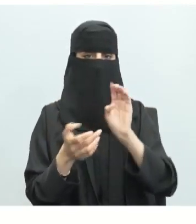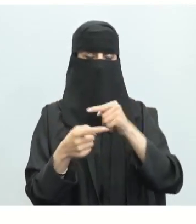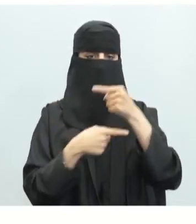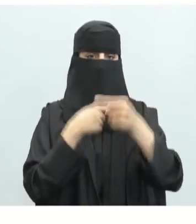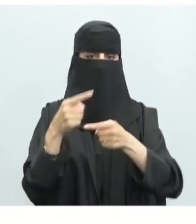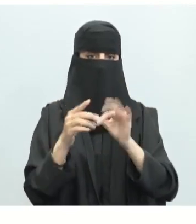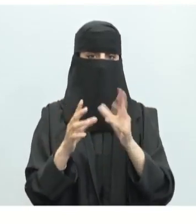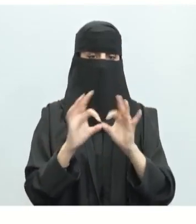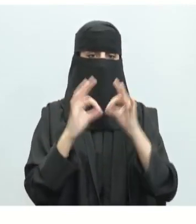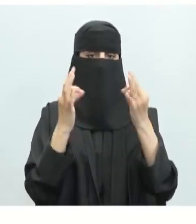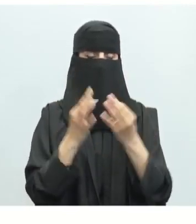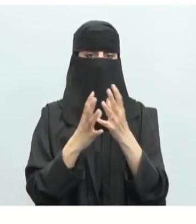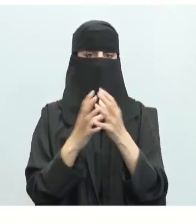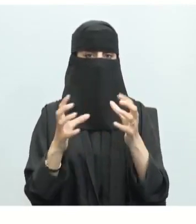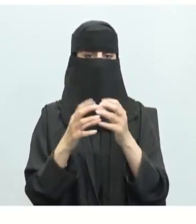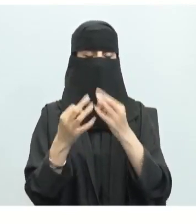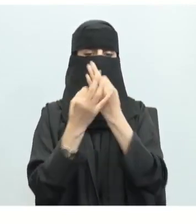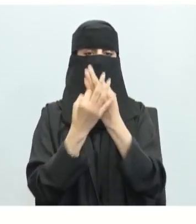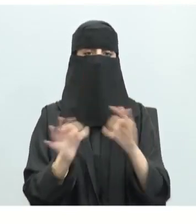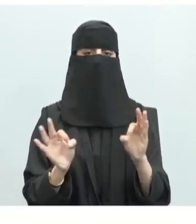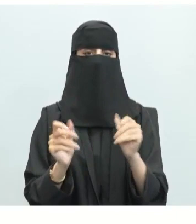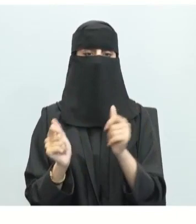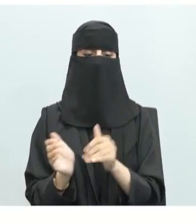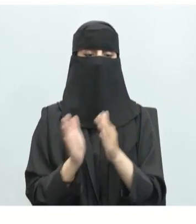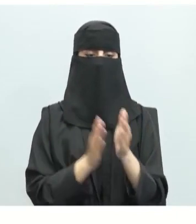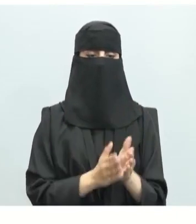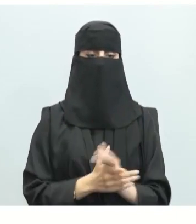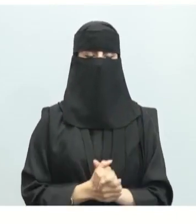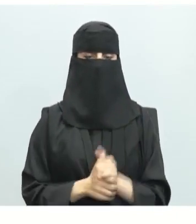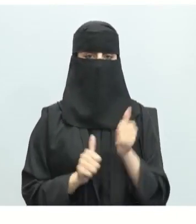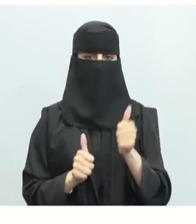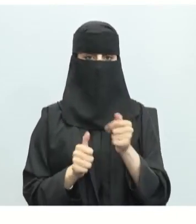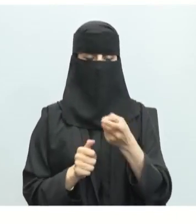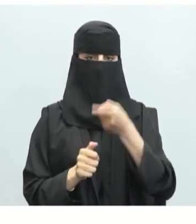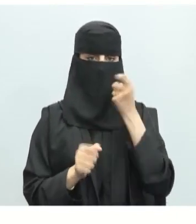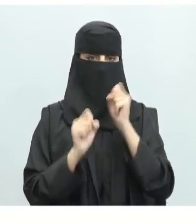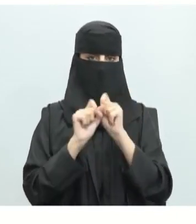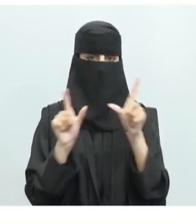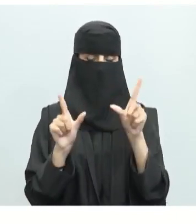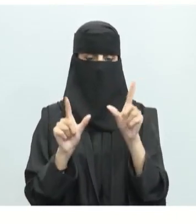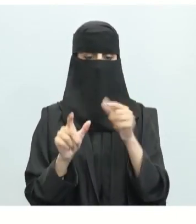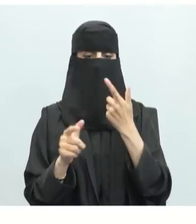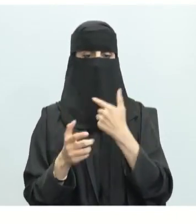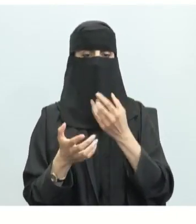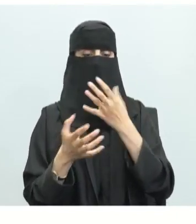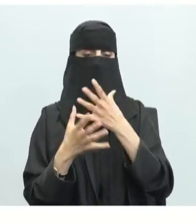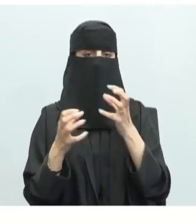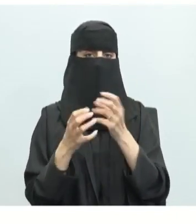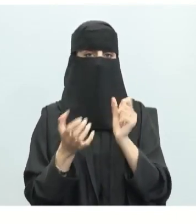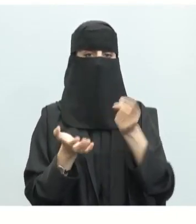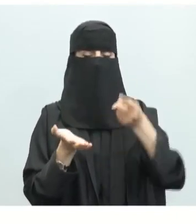والشمول. إذن التوكيد لفظ يقصد به تثبيت المعنى في نفس